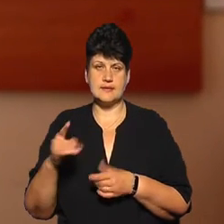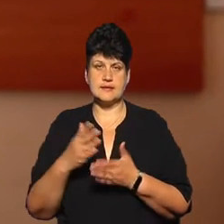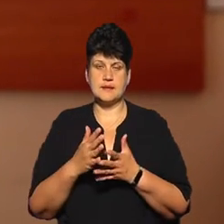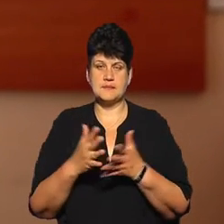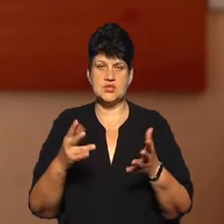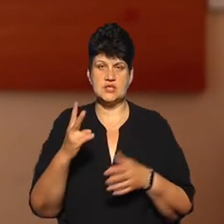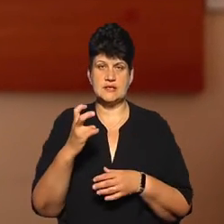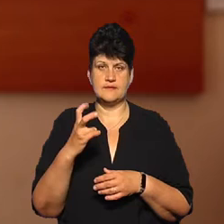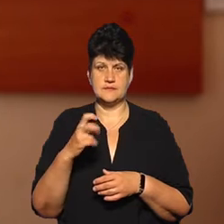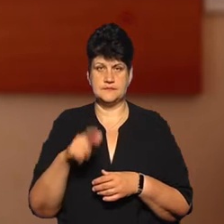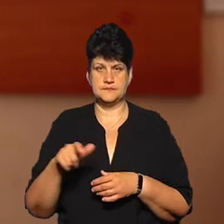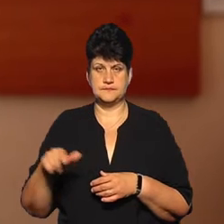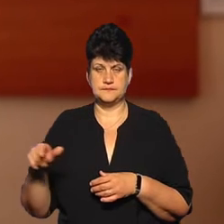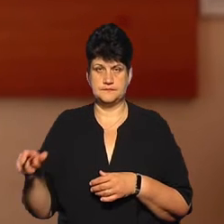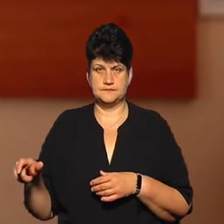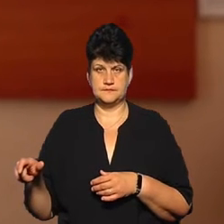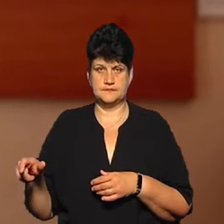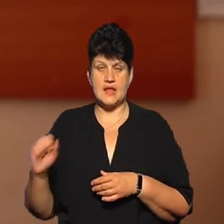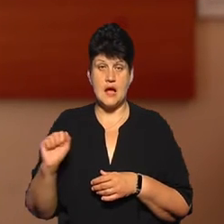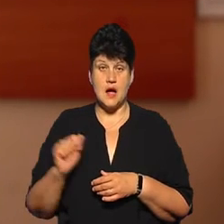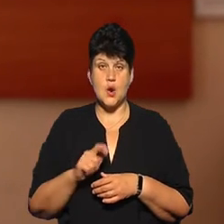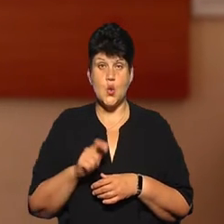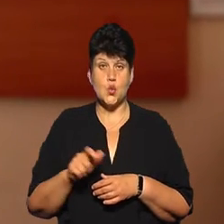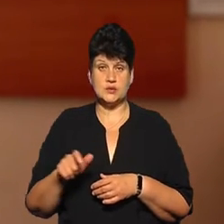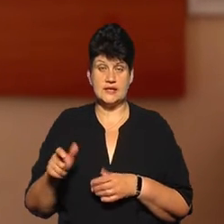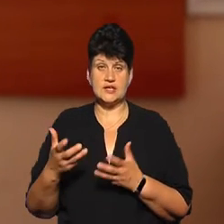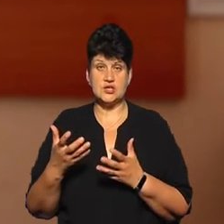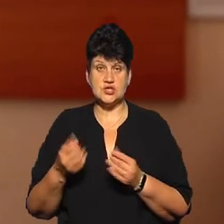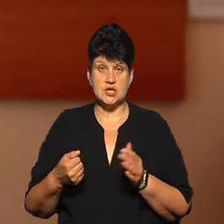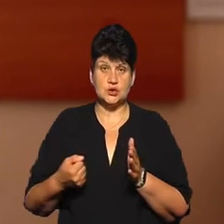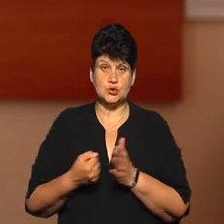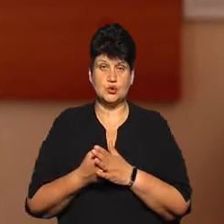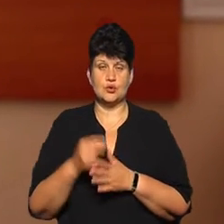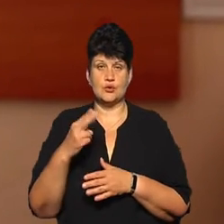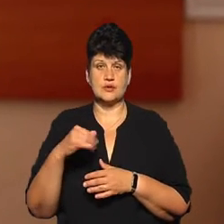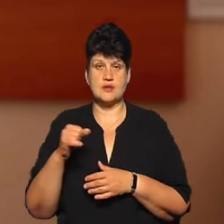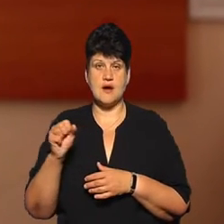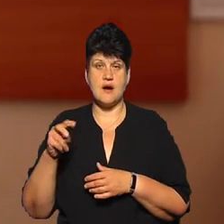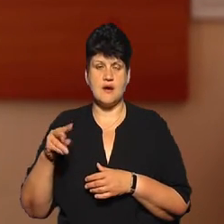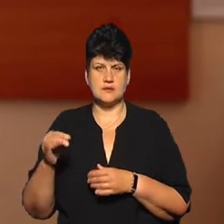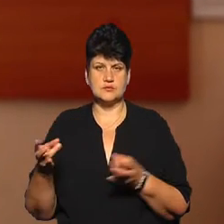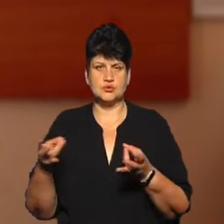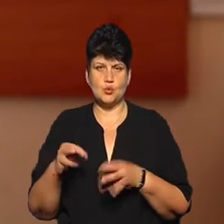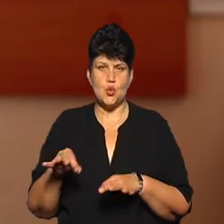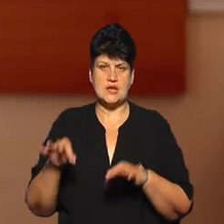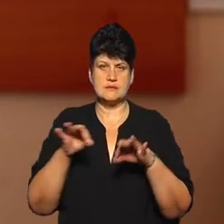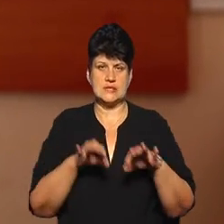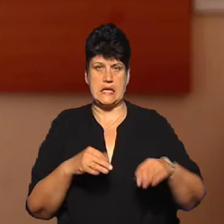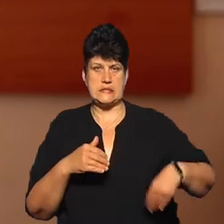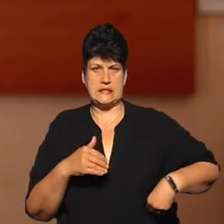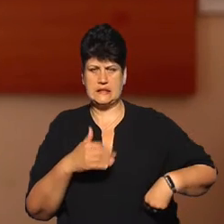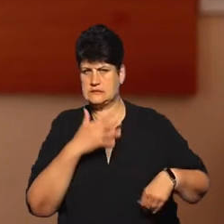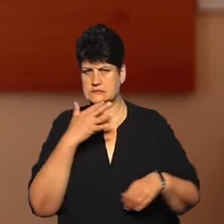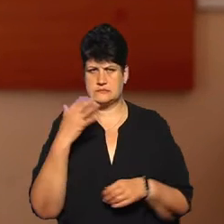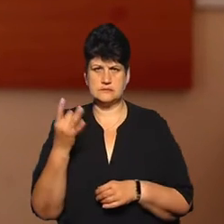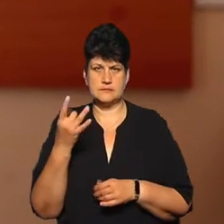пацієнтів, а людей, які ще в додіалізному періоді потребують трансплантації нирків, в рази більше.